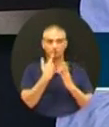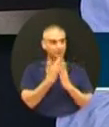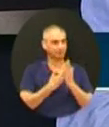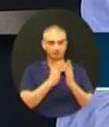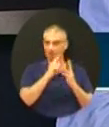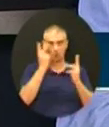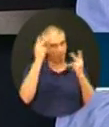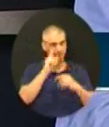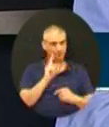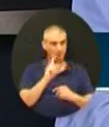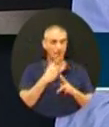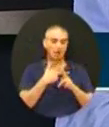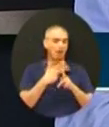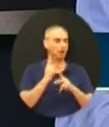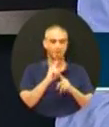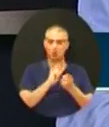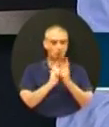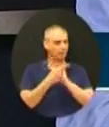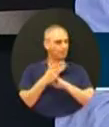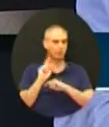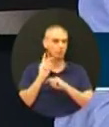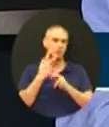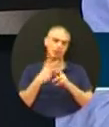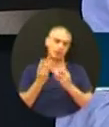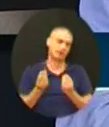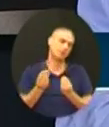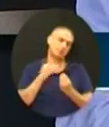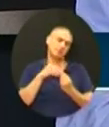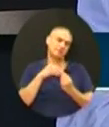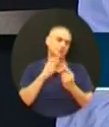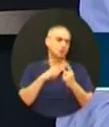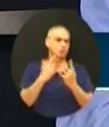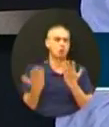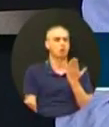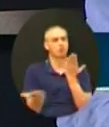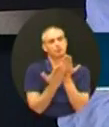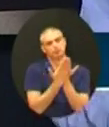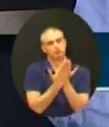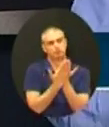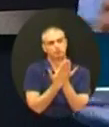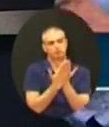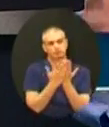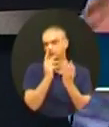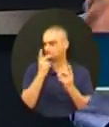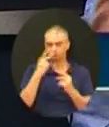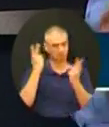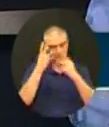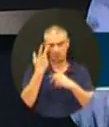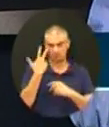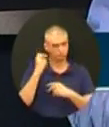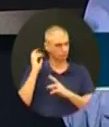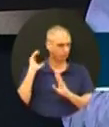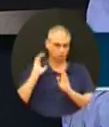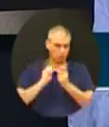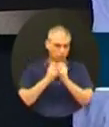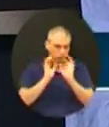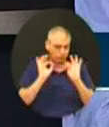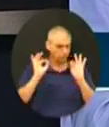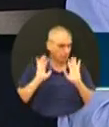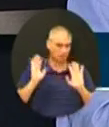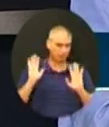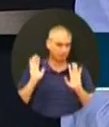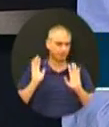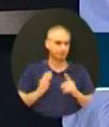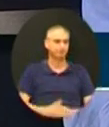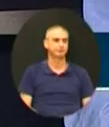כי זו לא האמנה, הוא רק, והוא לא מחליף אותה, אלא רק מתווסף כן. על האמנה הישנה והטובה מלפני 30 שנה, היא לא השתנתה כן. במהותה.